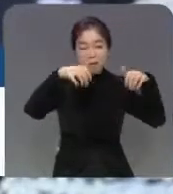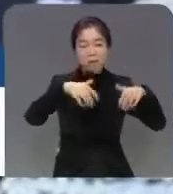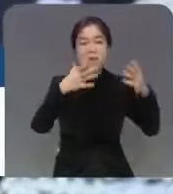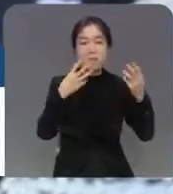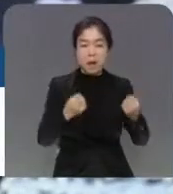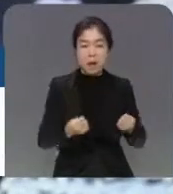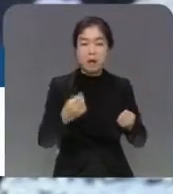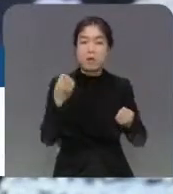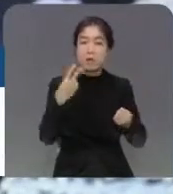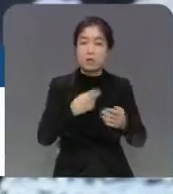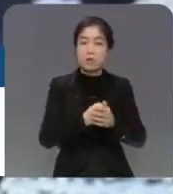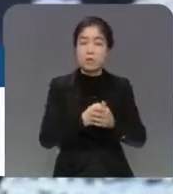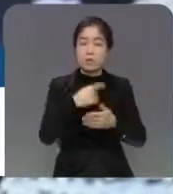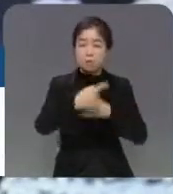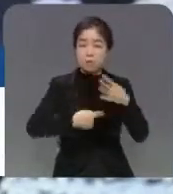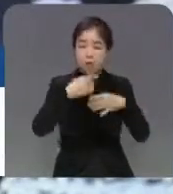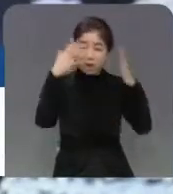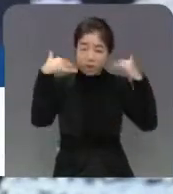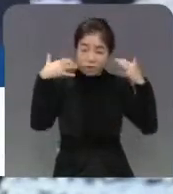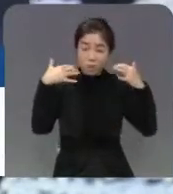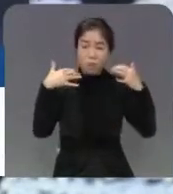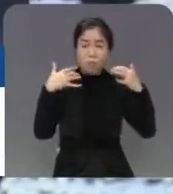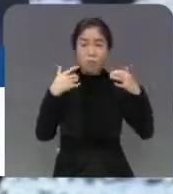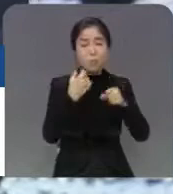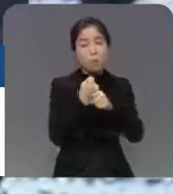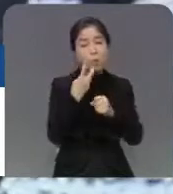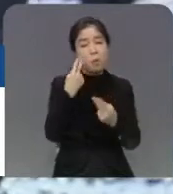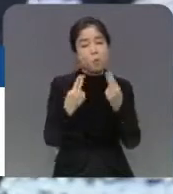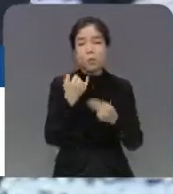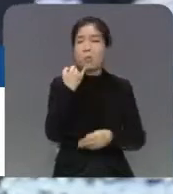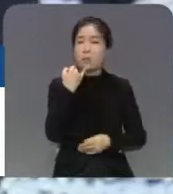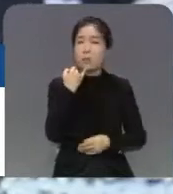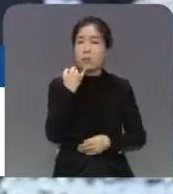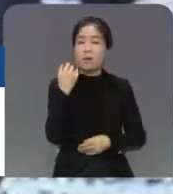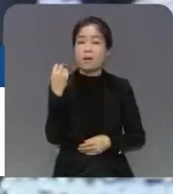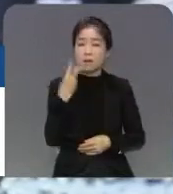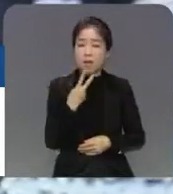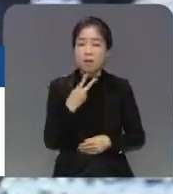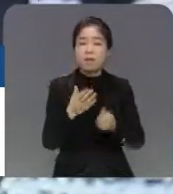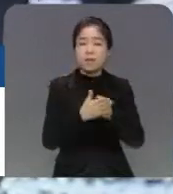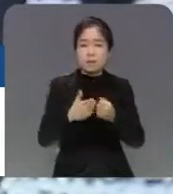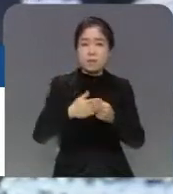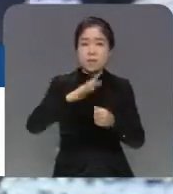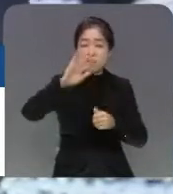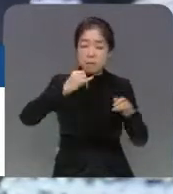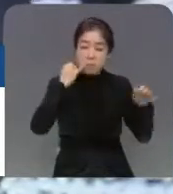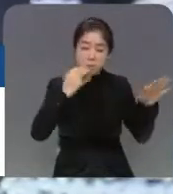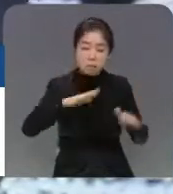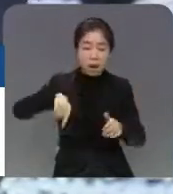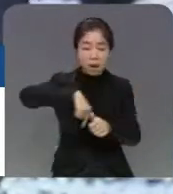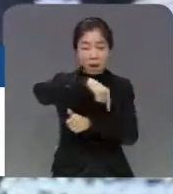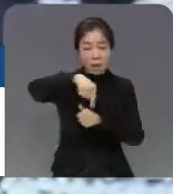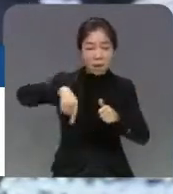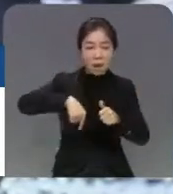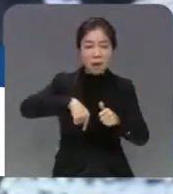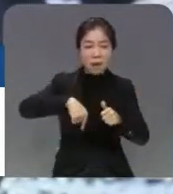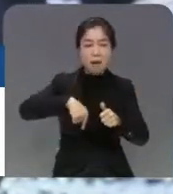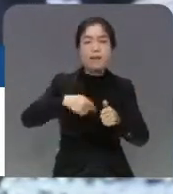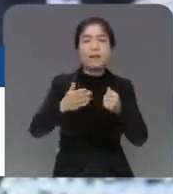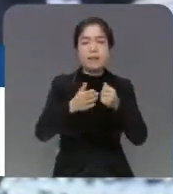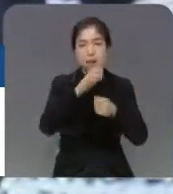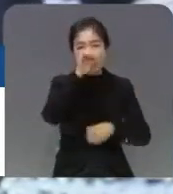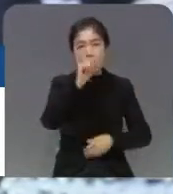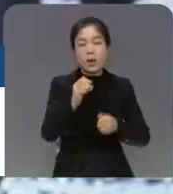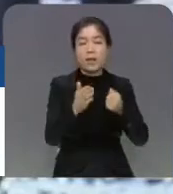오고 여름에 더위도 예년에 비해서 좀 덜했고 해서 바다 생태 환경에 좋은 환경이어서